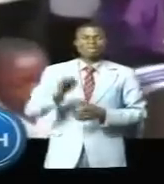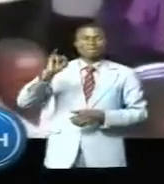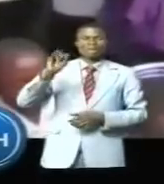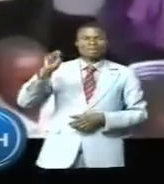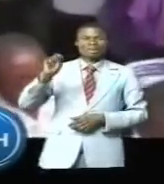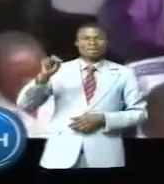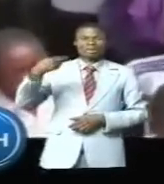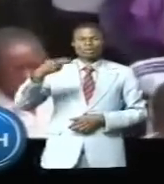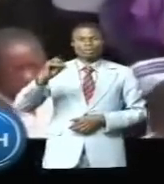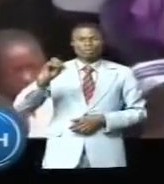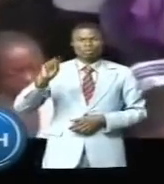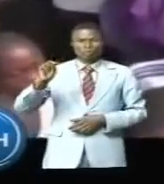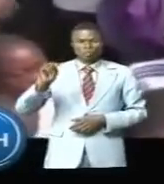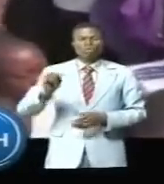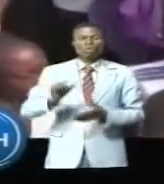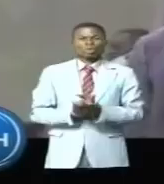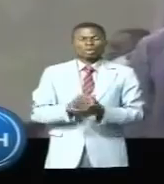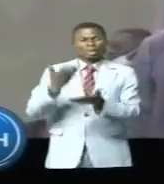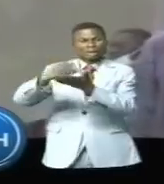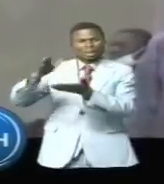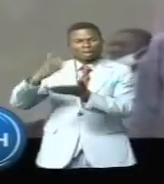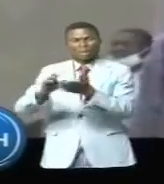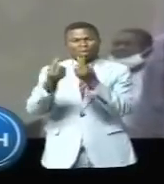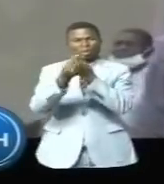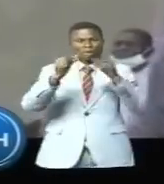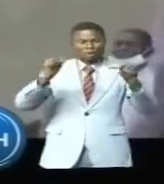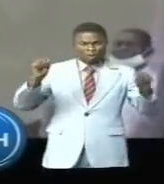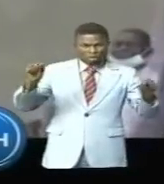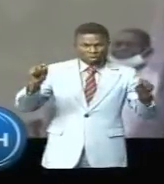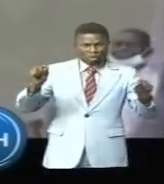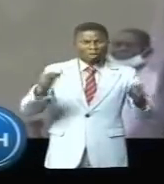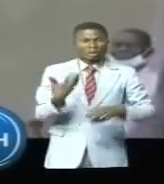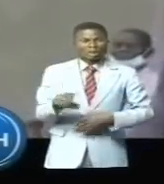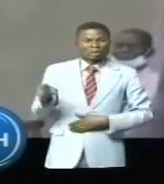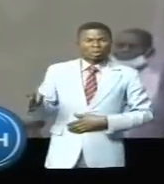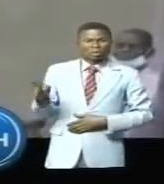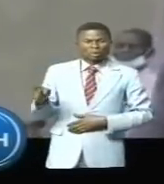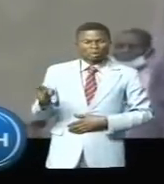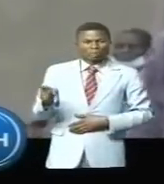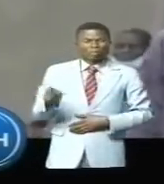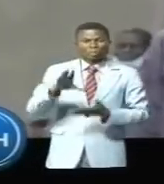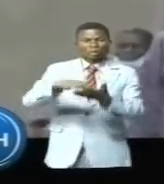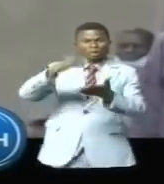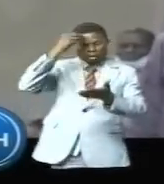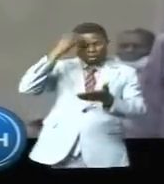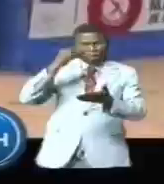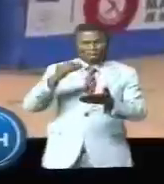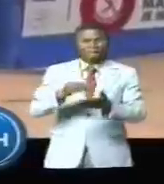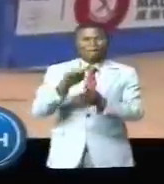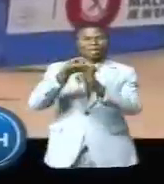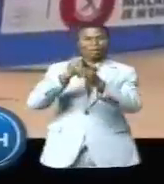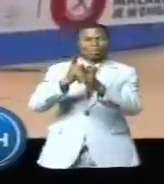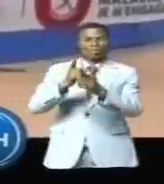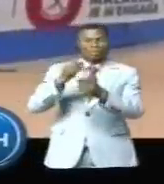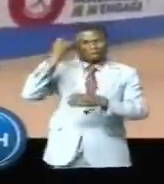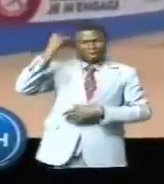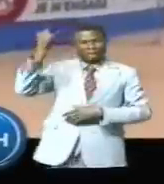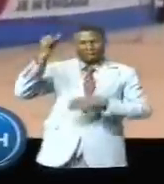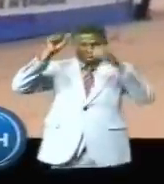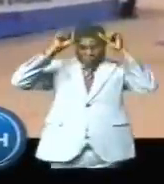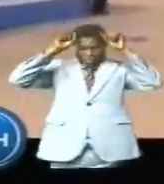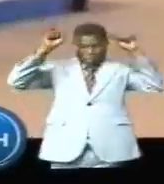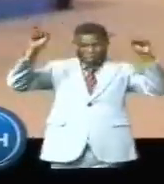de la province. Cette distribution gratuite de moustiquaires imprégnés aux élèves est financée par l'initiative